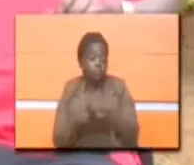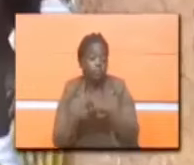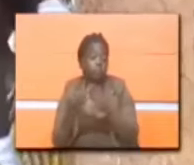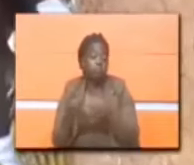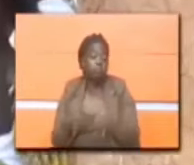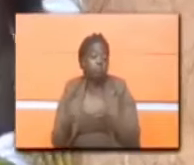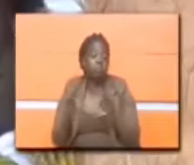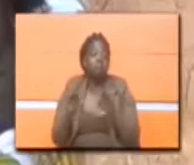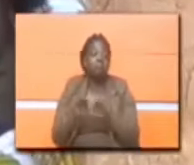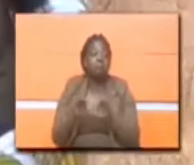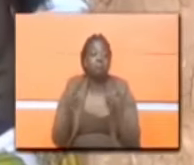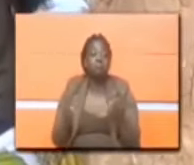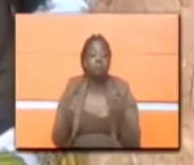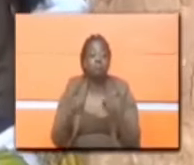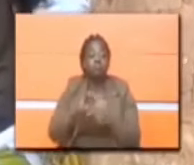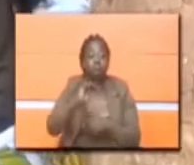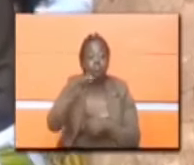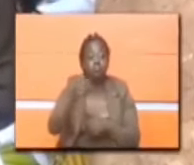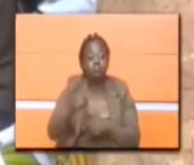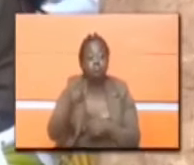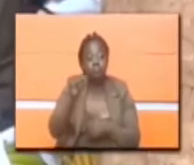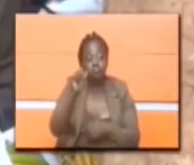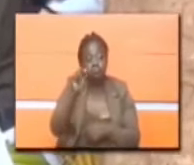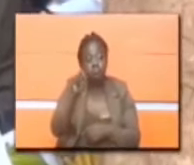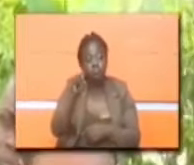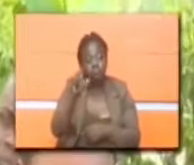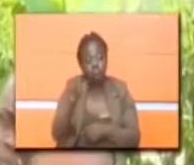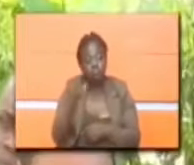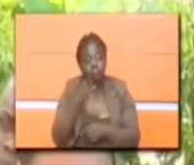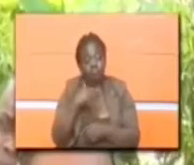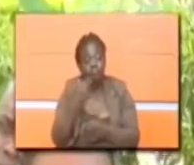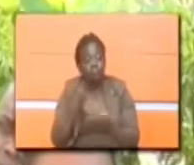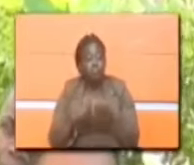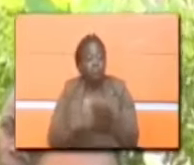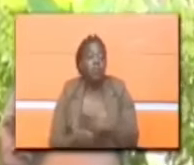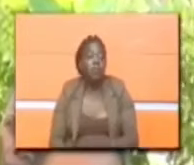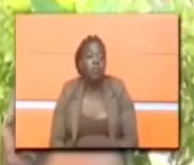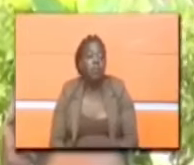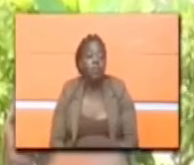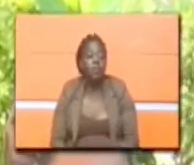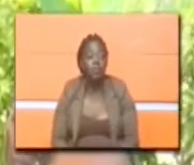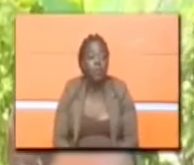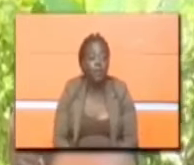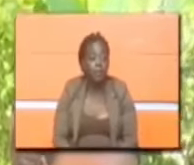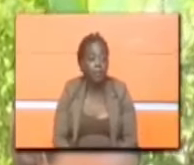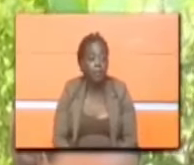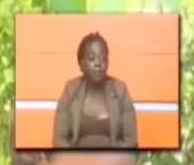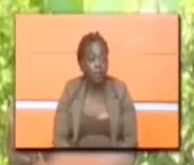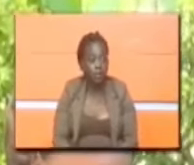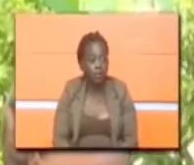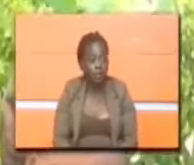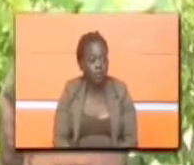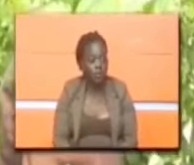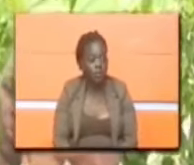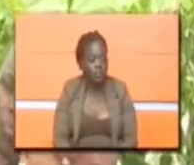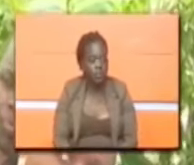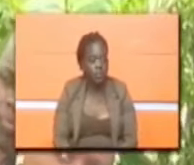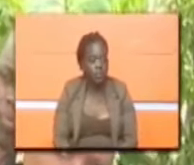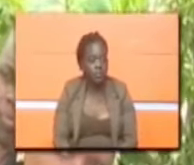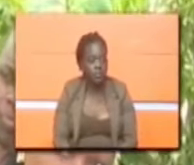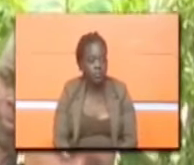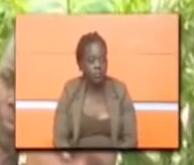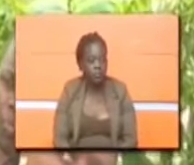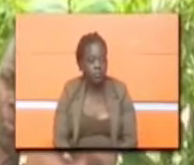ebyenkizo ng'olusozi lwa Tonda okwagala okulitunda. Ettaka lino lya Ssekibumba Mmayiro oyo